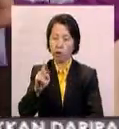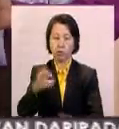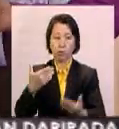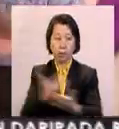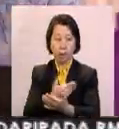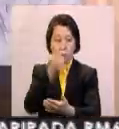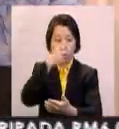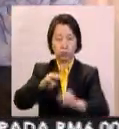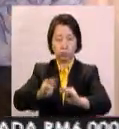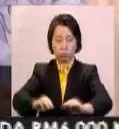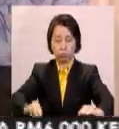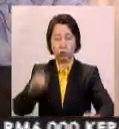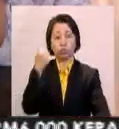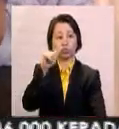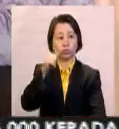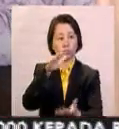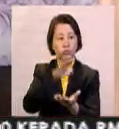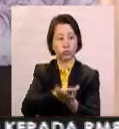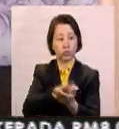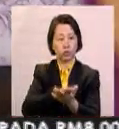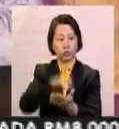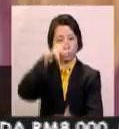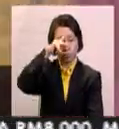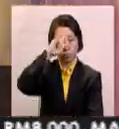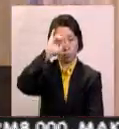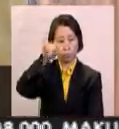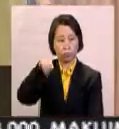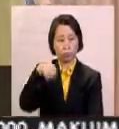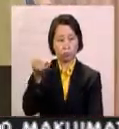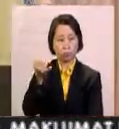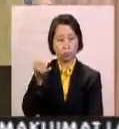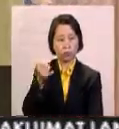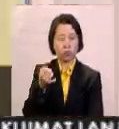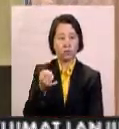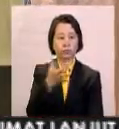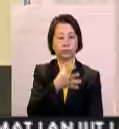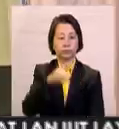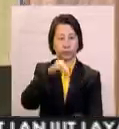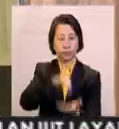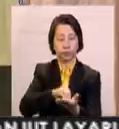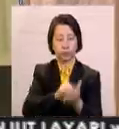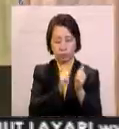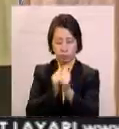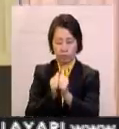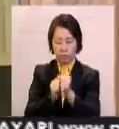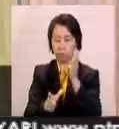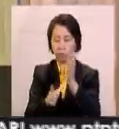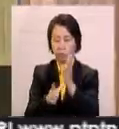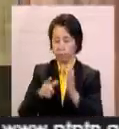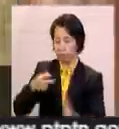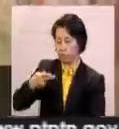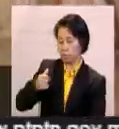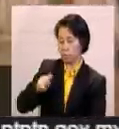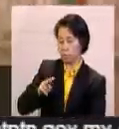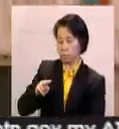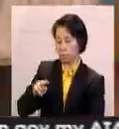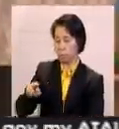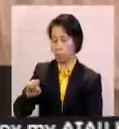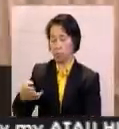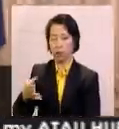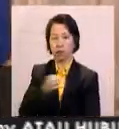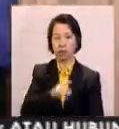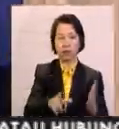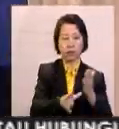10 murid istimewa Sekolah Kebangsaan Putrajaya Presin 92 diiringi timbalannya Henayoh dan timbalan